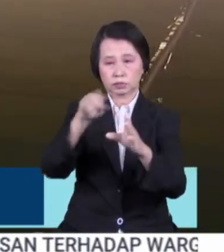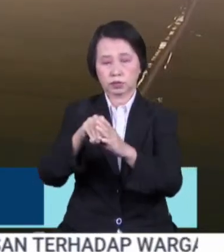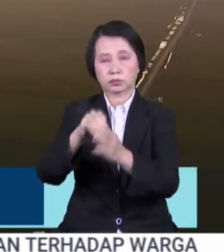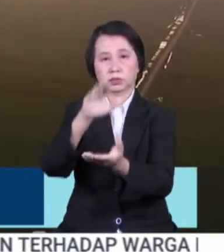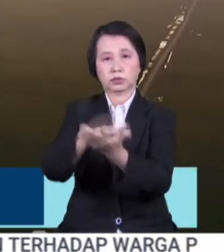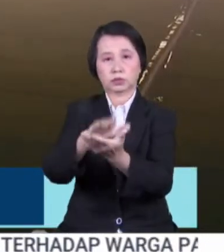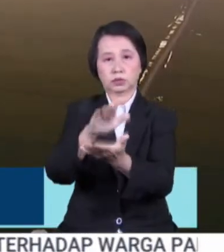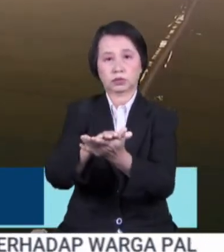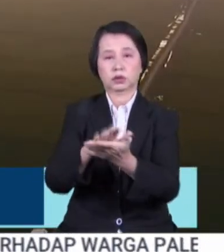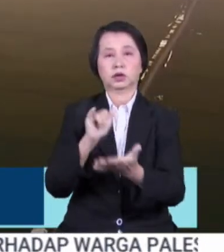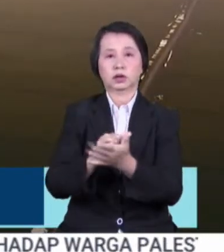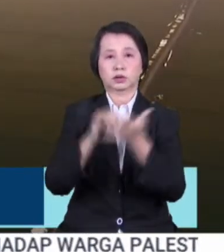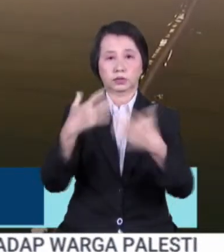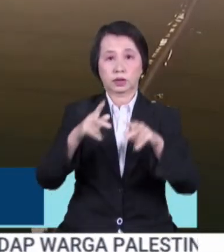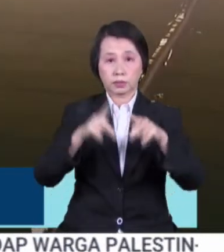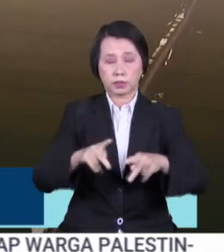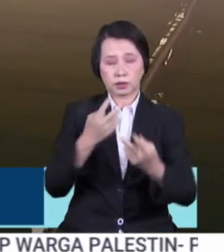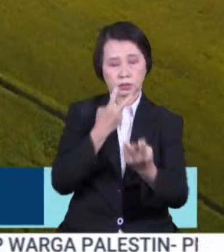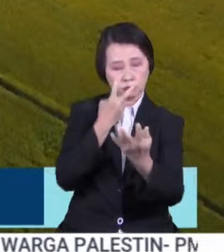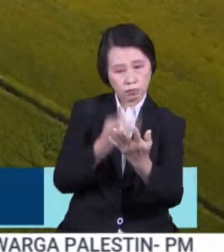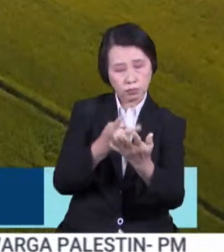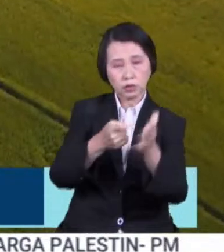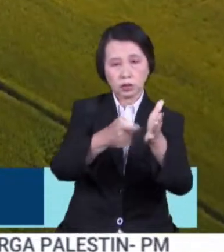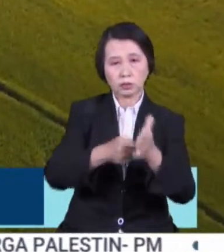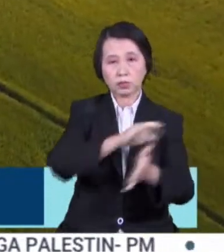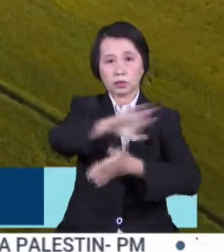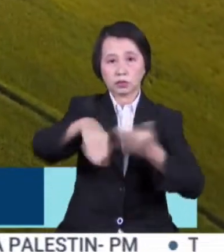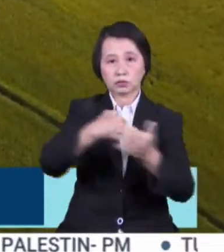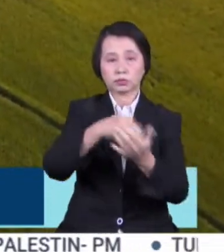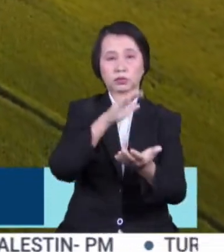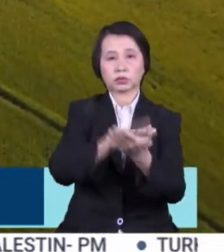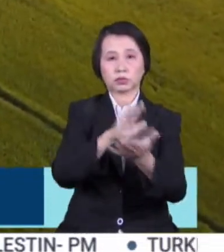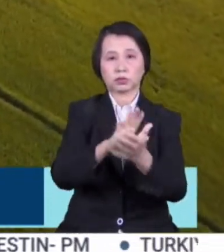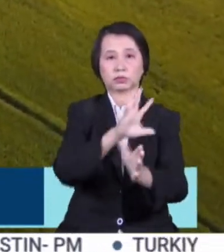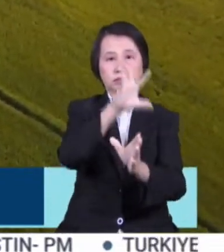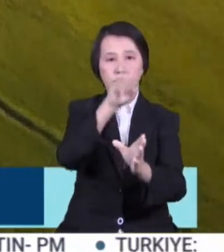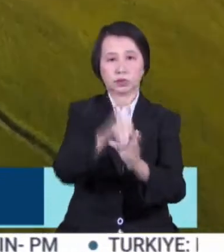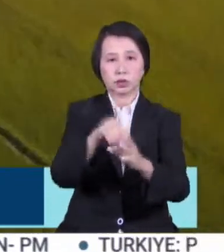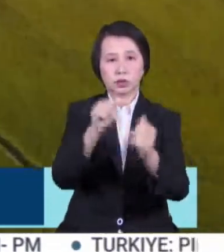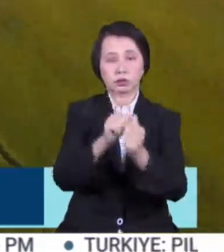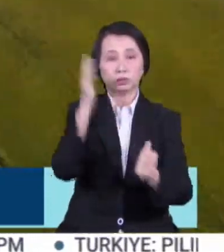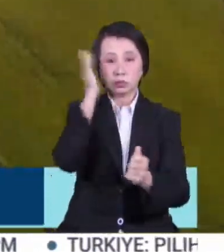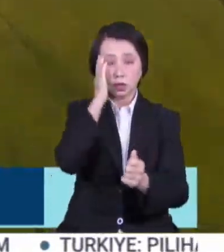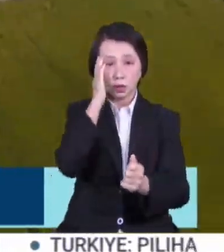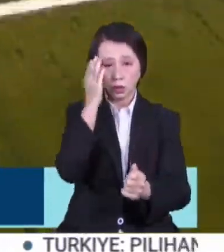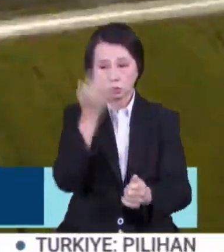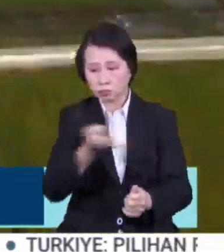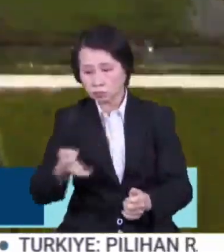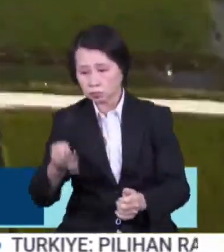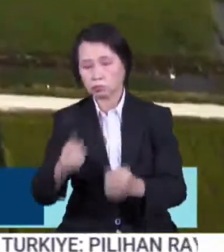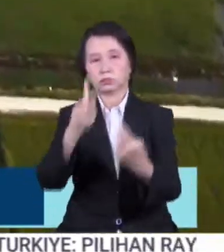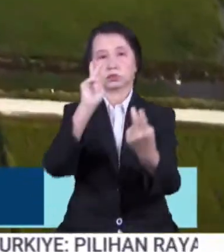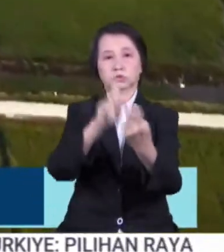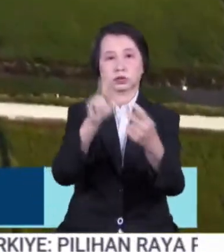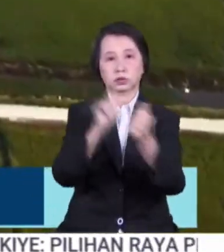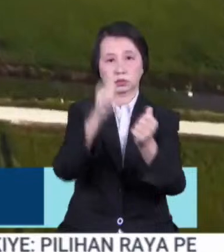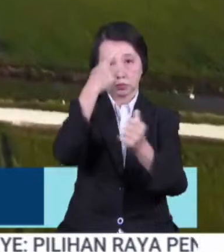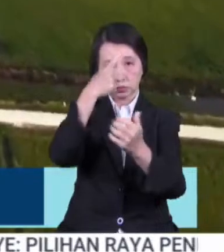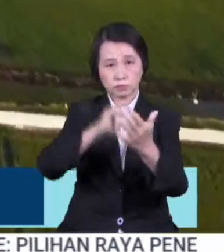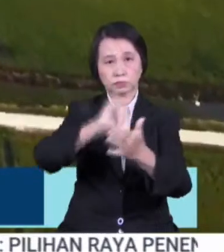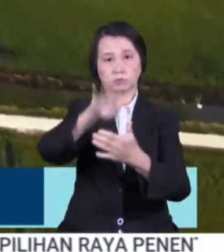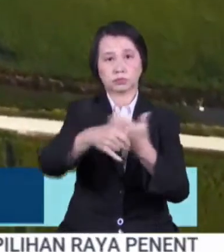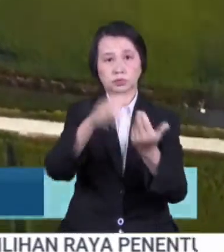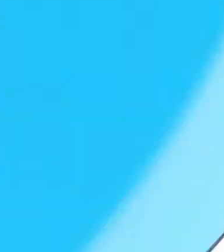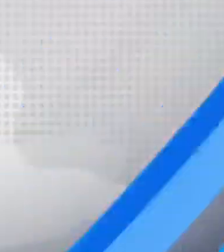sekolah. Kerana itu, pihaknya akan meneliti keperluan semua sekolah yang terlibat bagi mengetahui mekanisme yang sesuai bagi projek berkenaan.